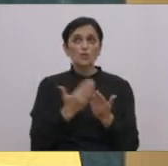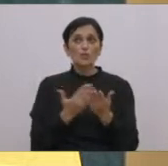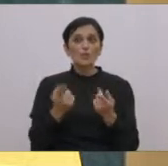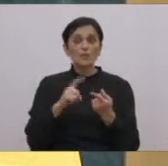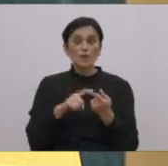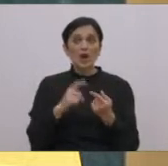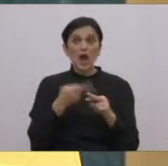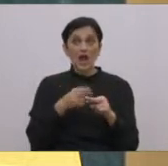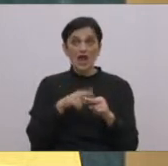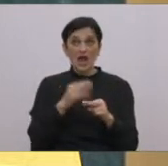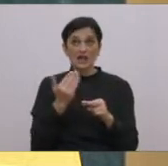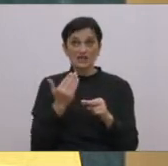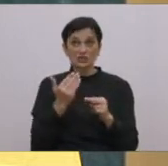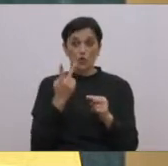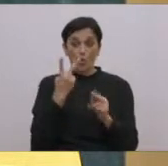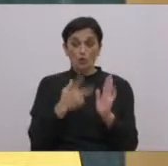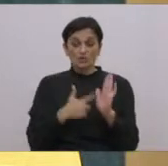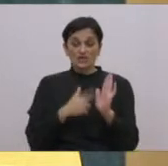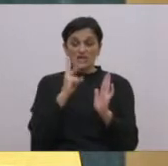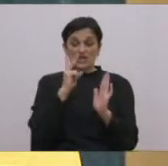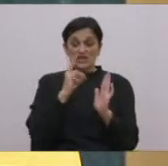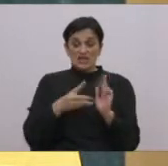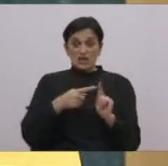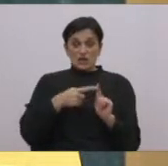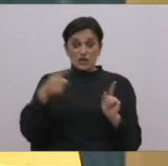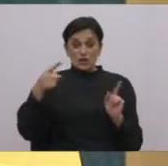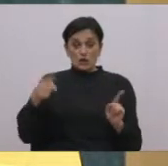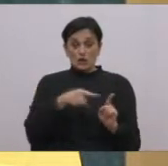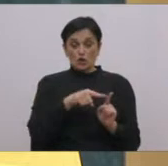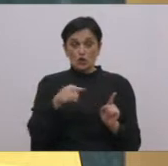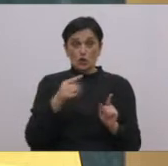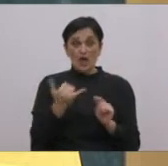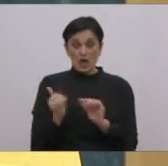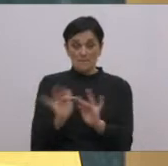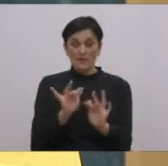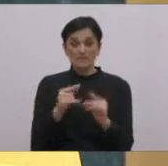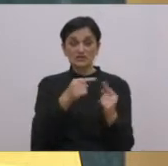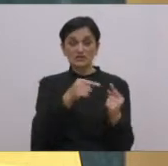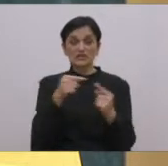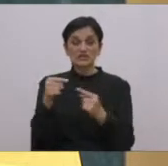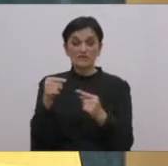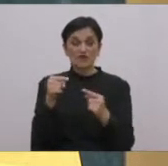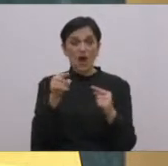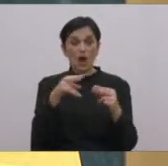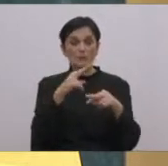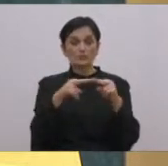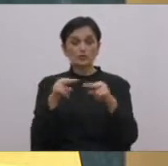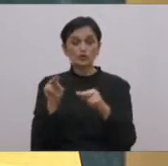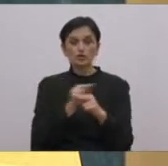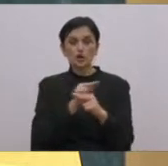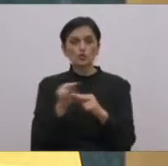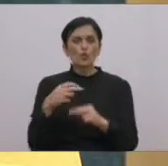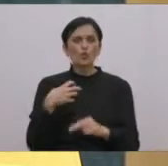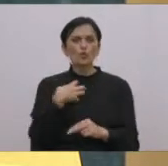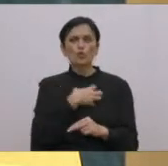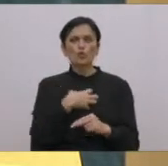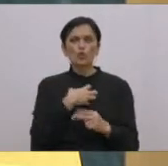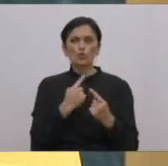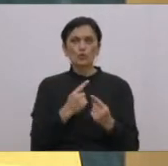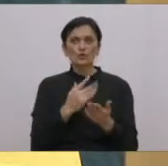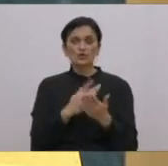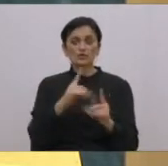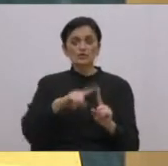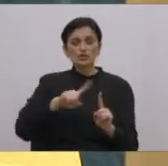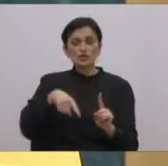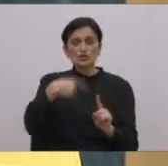სწორედ აღნიშნული გახსნილი 27 კილომეტრიანი მონაკვეთი, ისევე როგორც მიმდინარე სხვა მშენებლობები, უმნიშვნელოვანესია